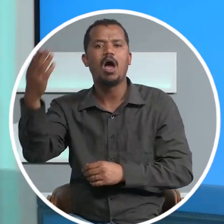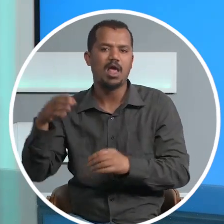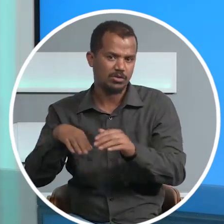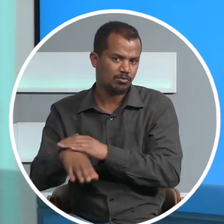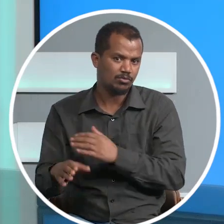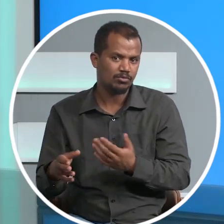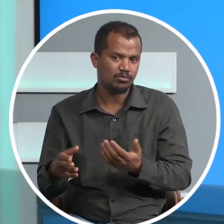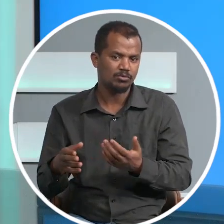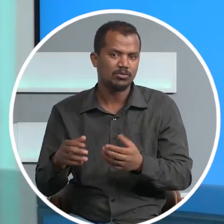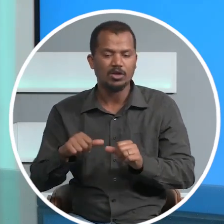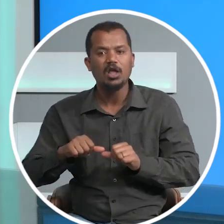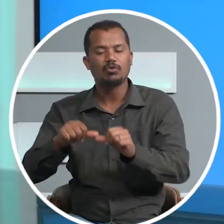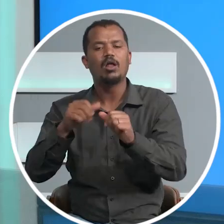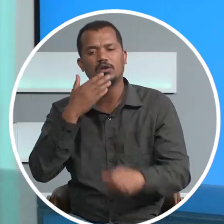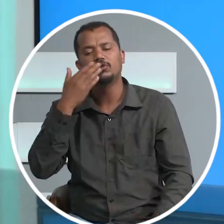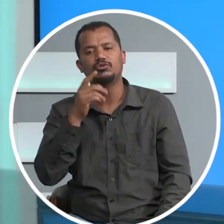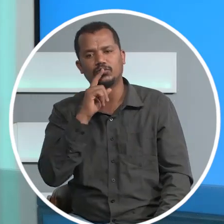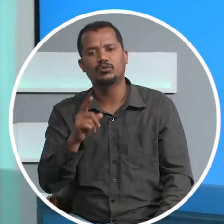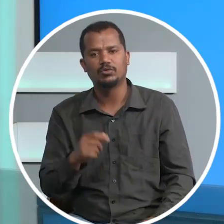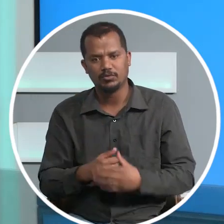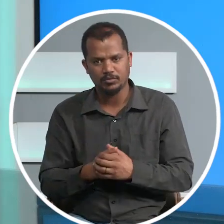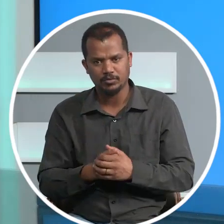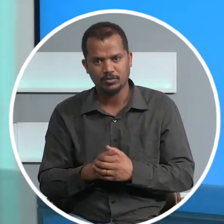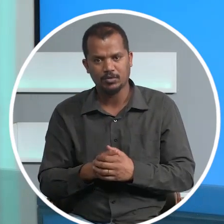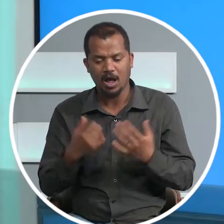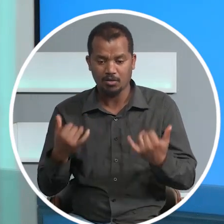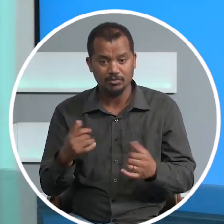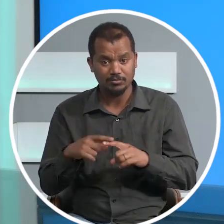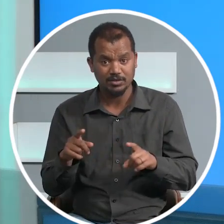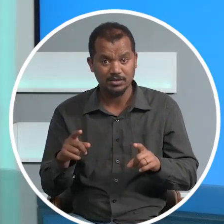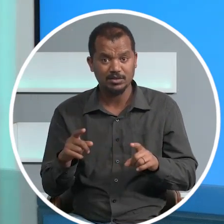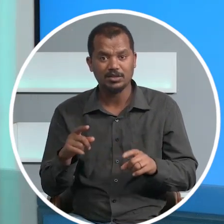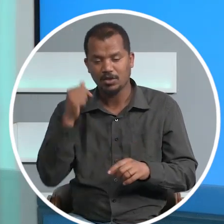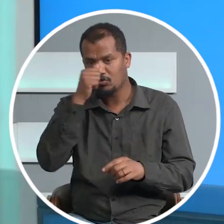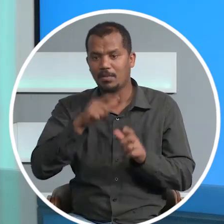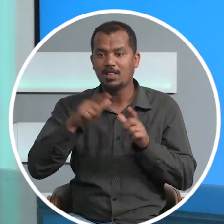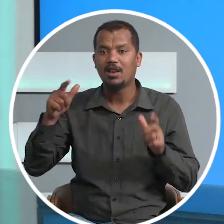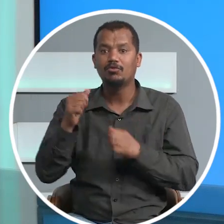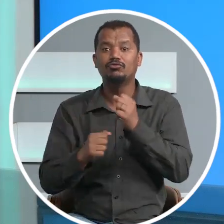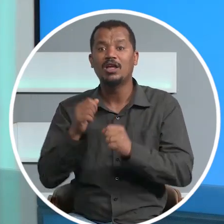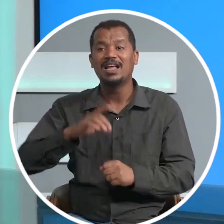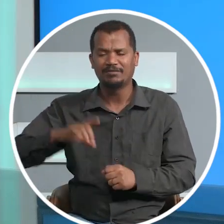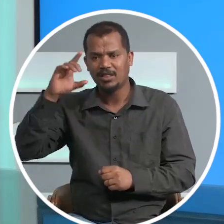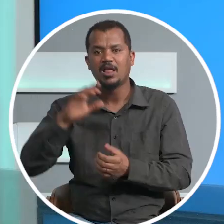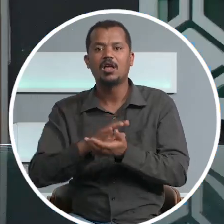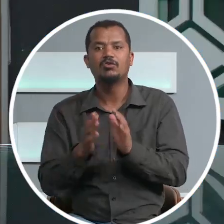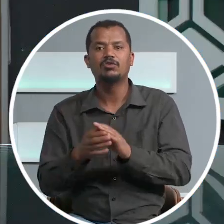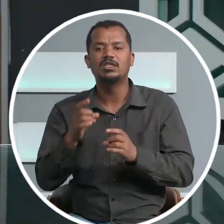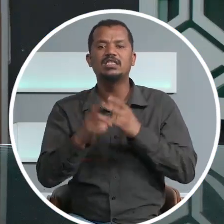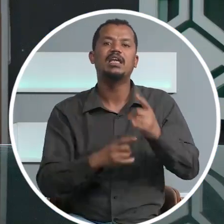ያስገቡት። ደግነቱ ቀጥሏል። ጥሩ ነው፣ እናደንቃለን ያን ነገር። አሁንም ግን የኢትዮጵያ ታላቁ ሩጫ ከፍተኛ